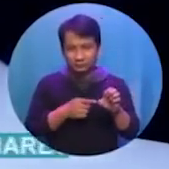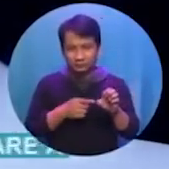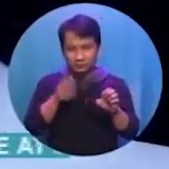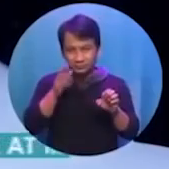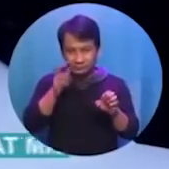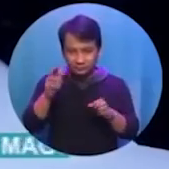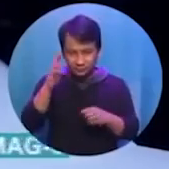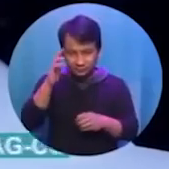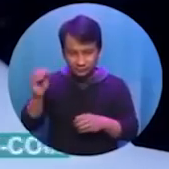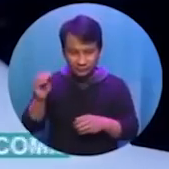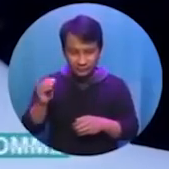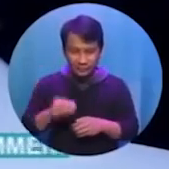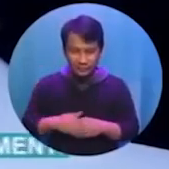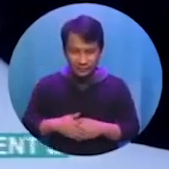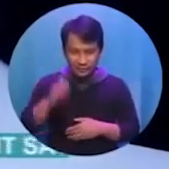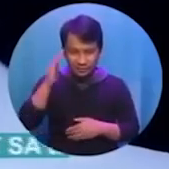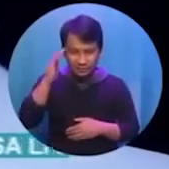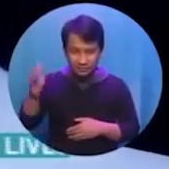Hello, Rose?